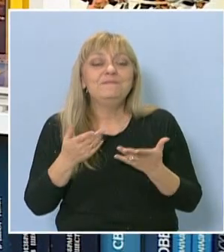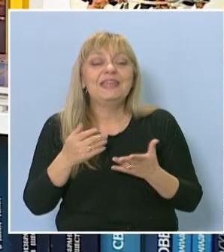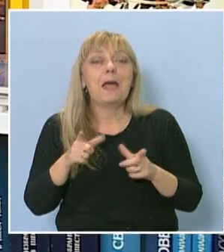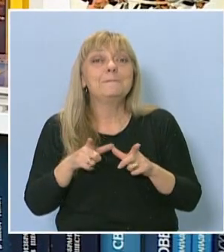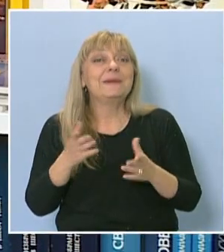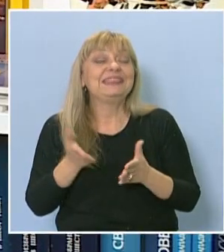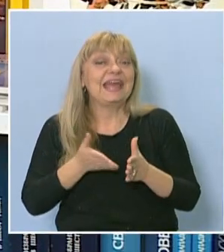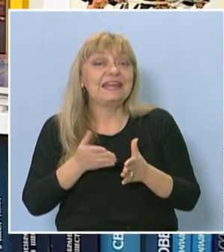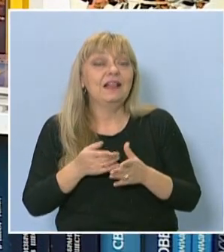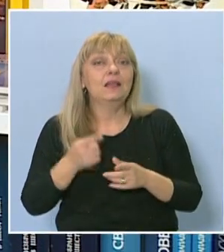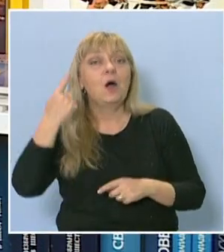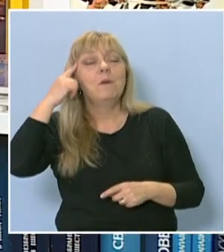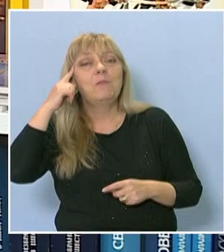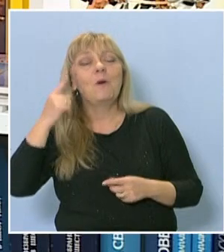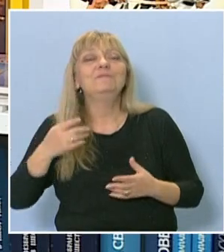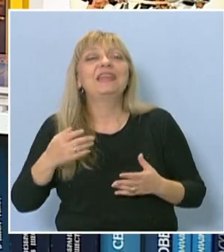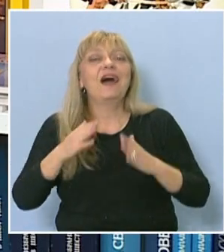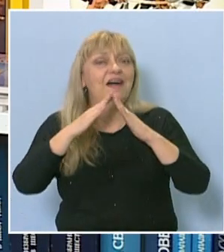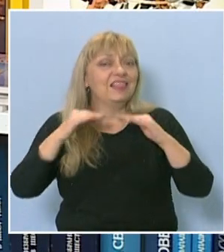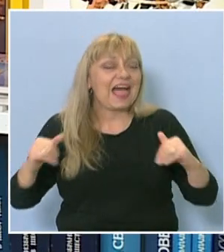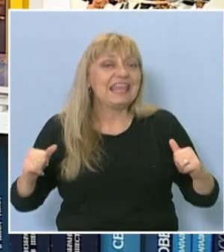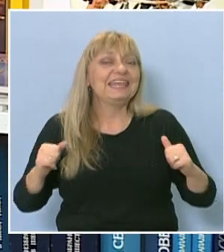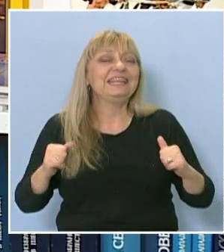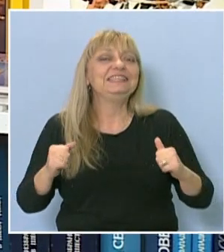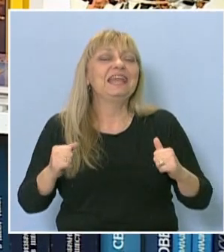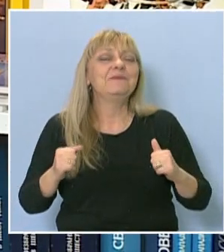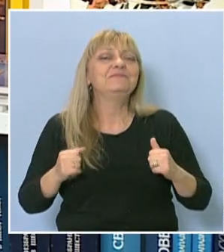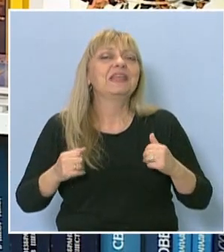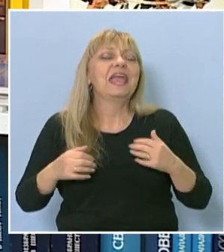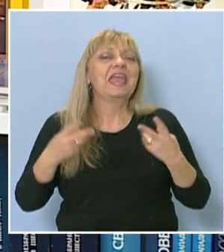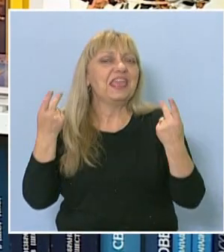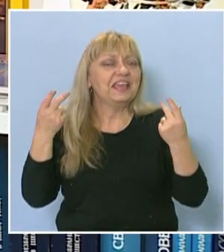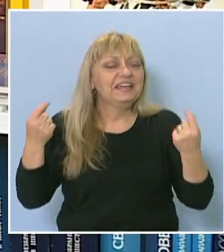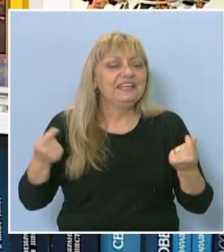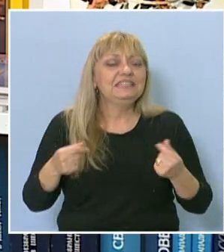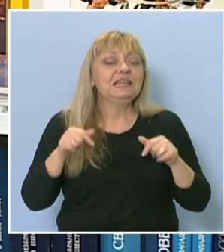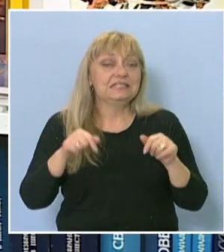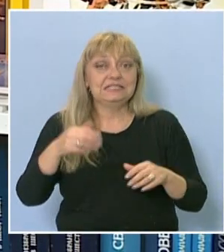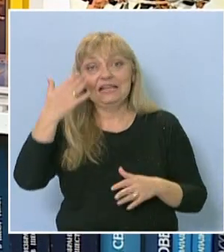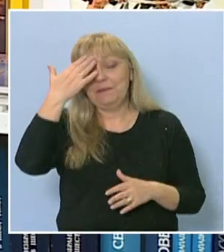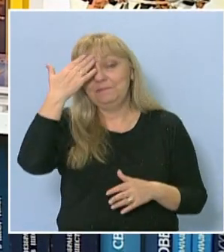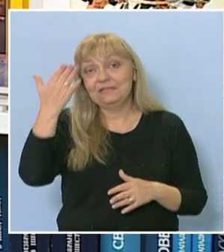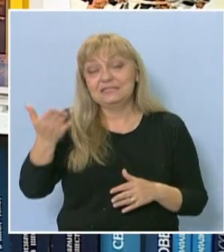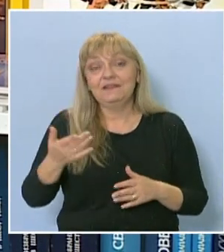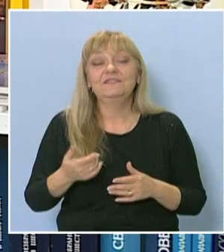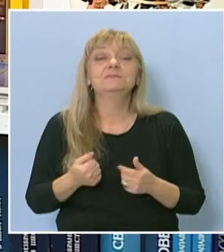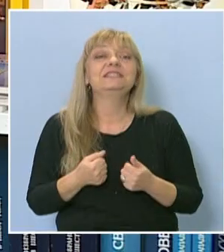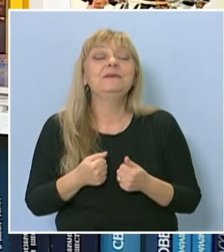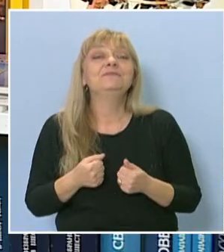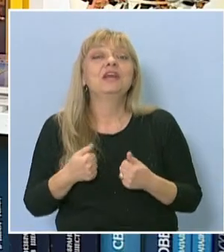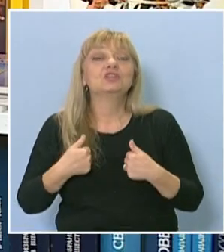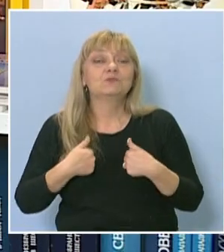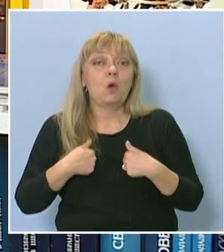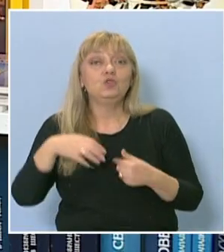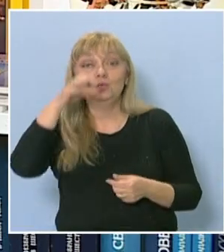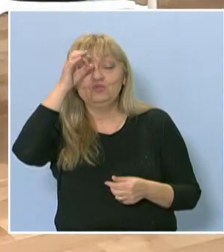си спомням само щуротиите, лодориите, лагерите и така нататък. И сега, наистина, признавам си, с моите си ученици гледам да се държа